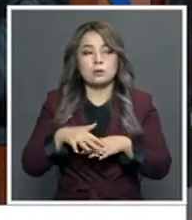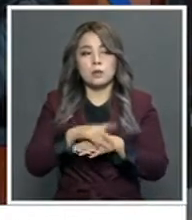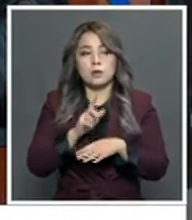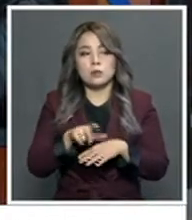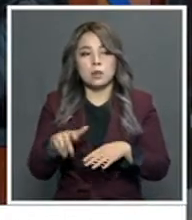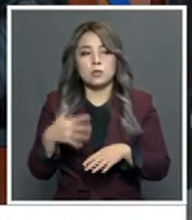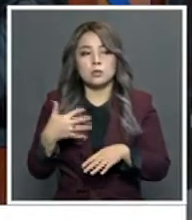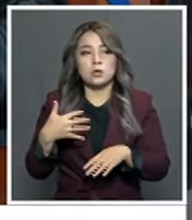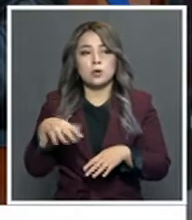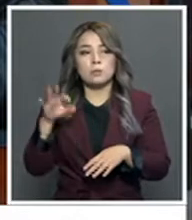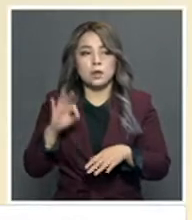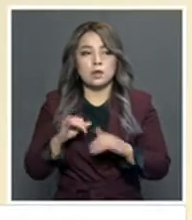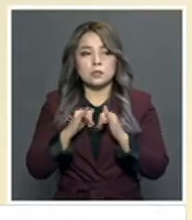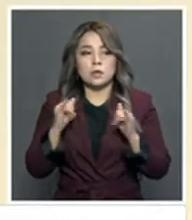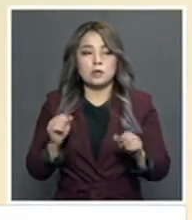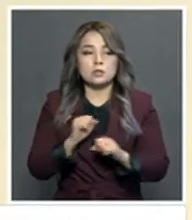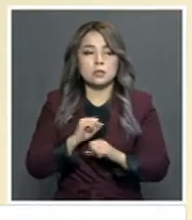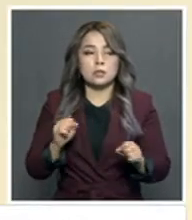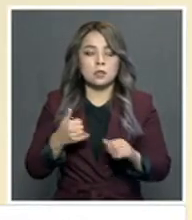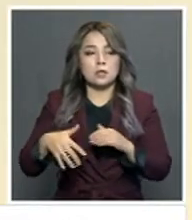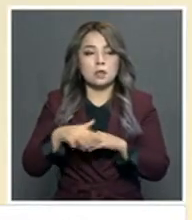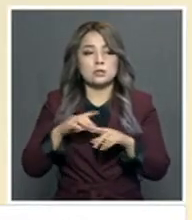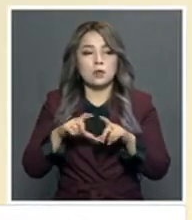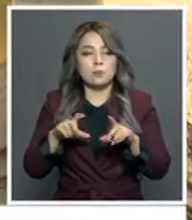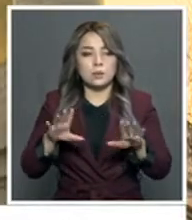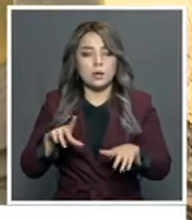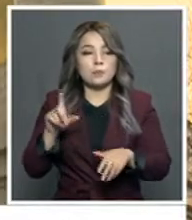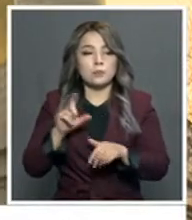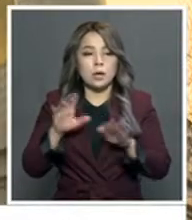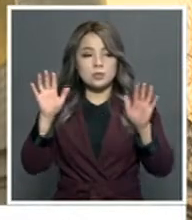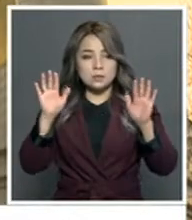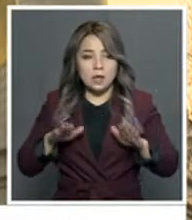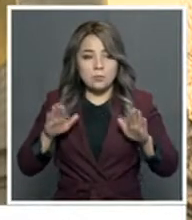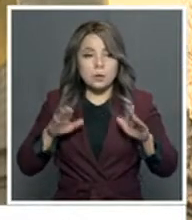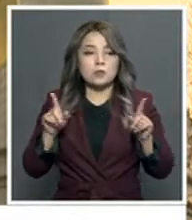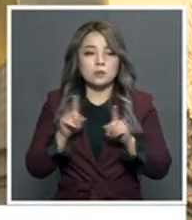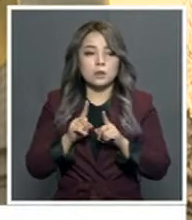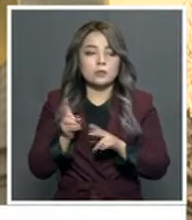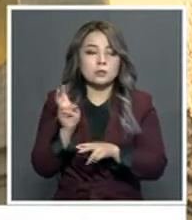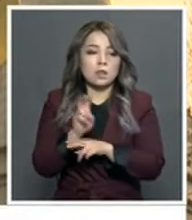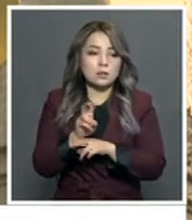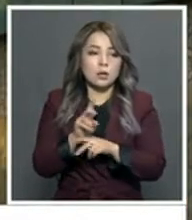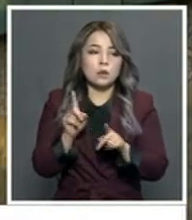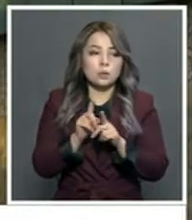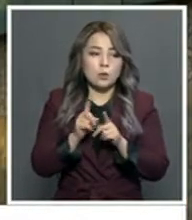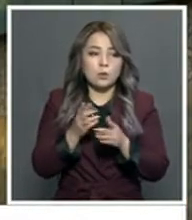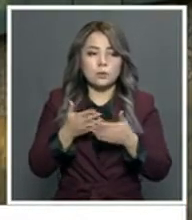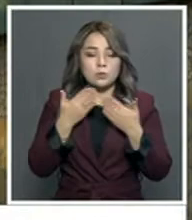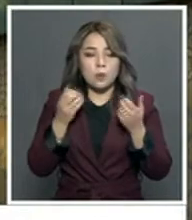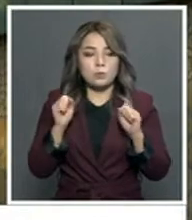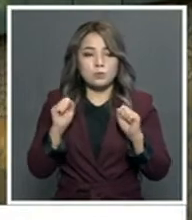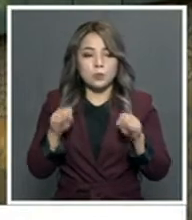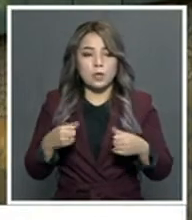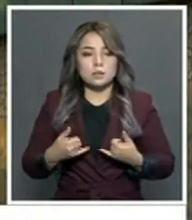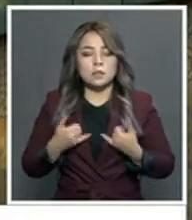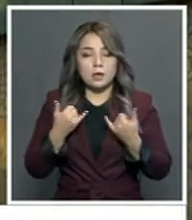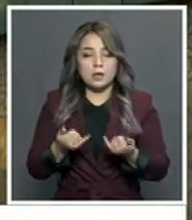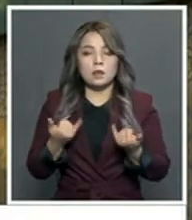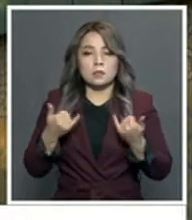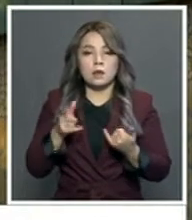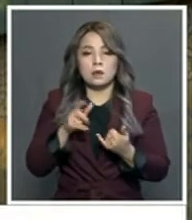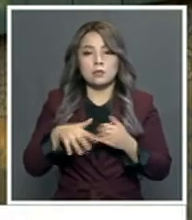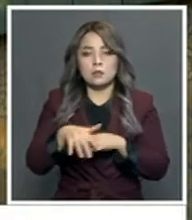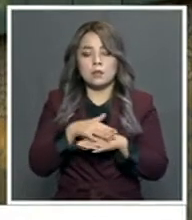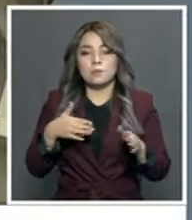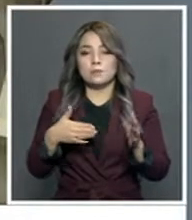санының 50%-нан аспауы керек. Діни нысандарда жұма намазын қоспағанда құлшылық етуге мешіттерде намаз оқуға болады. Бірақ құлшылық етушілердің